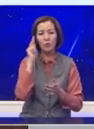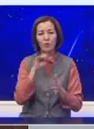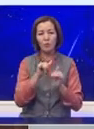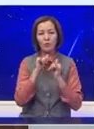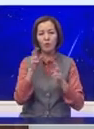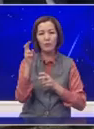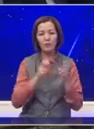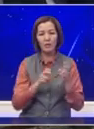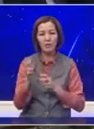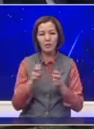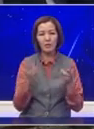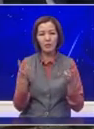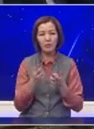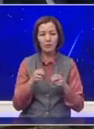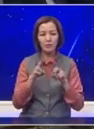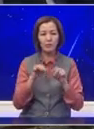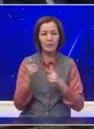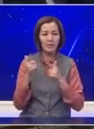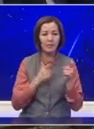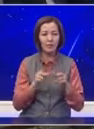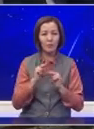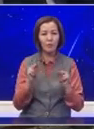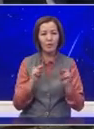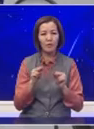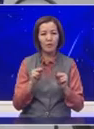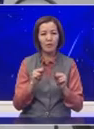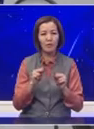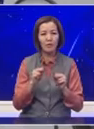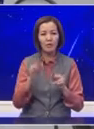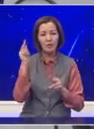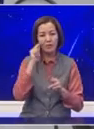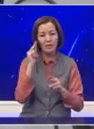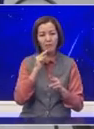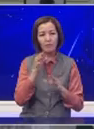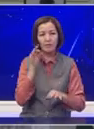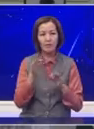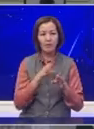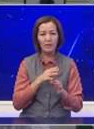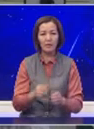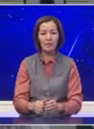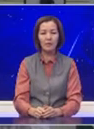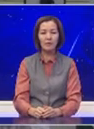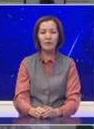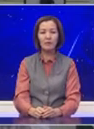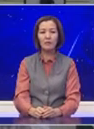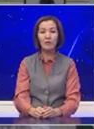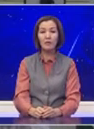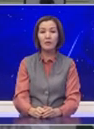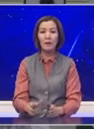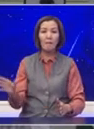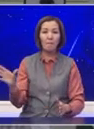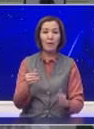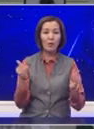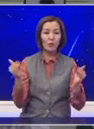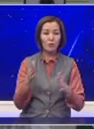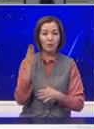кәсіпорындар үшін нысаналы кадрлар даярлау және педагогтердің тағылымдамасы талқыланды. Мына бәрі колледждарда осы